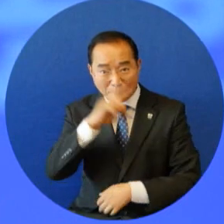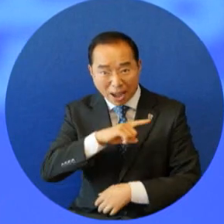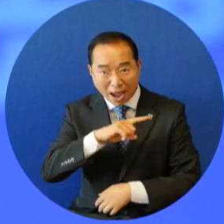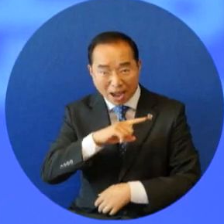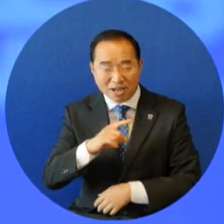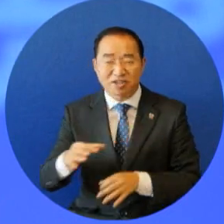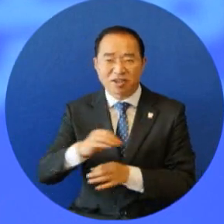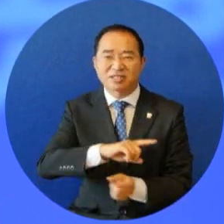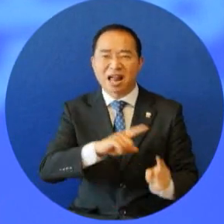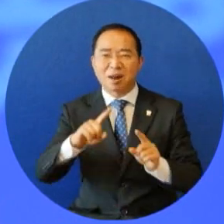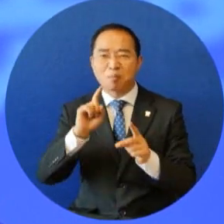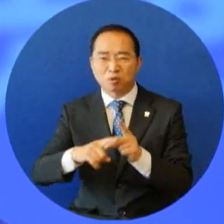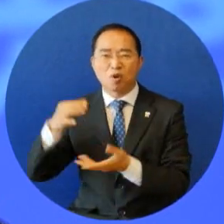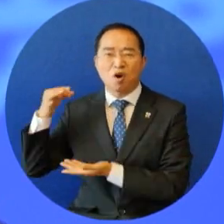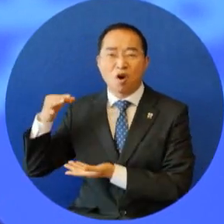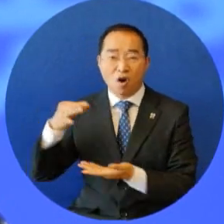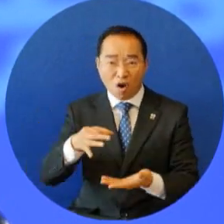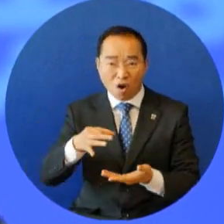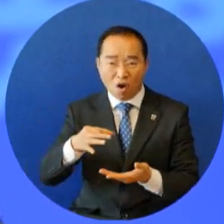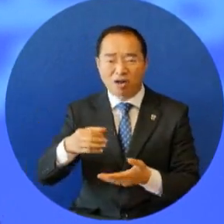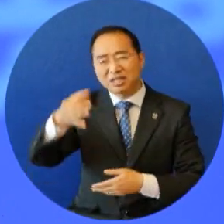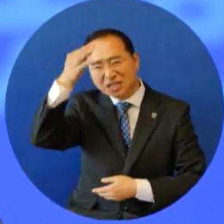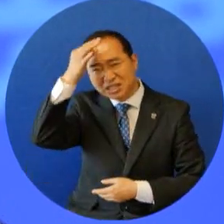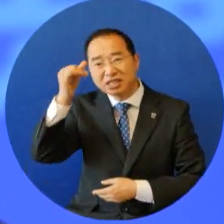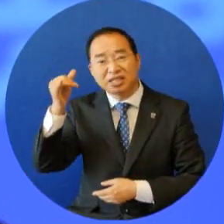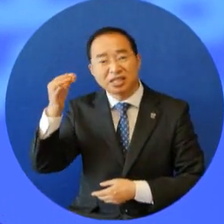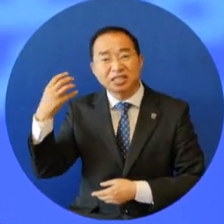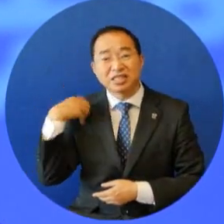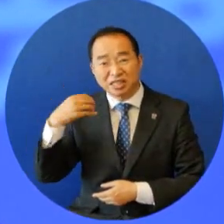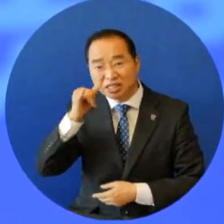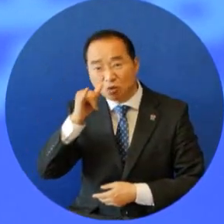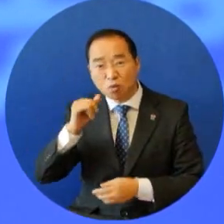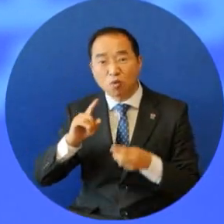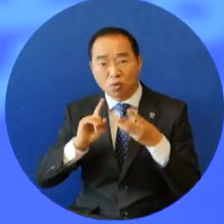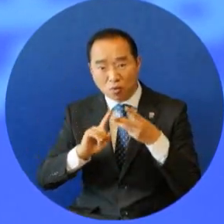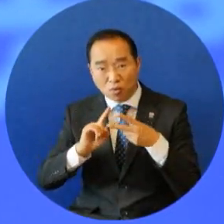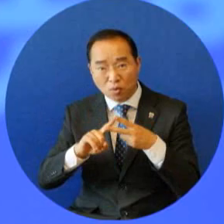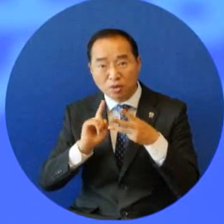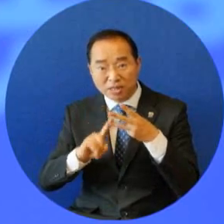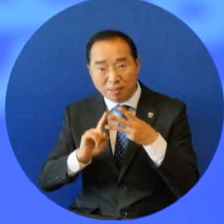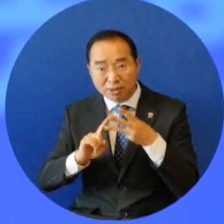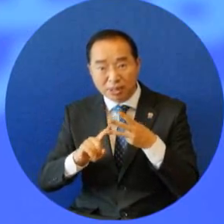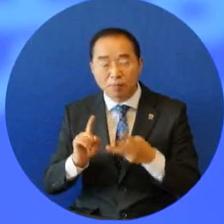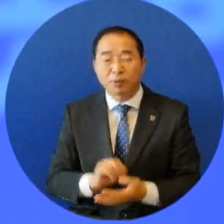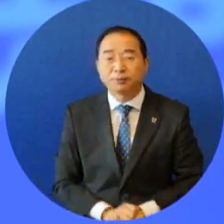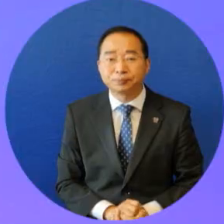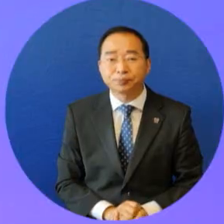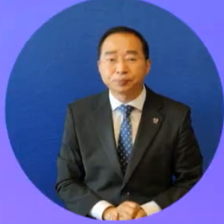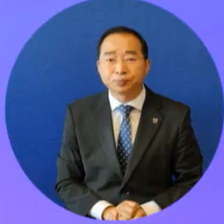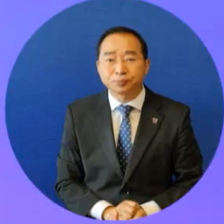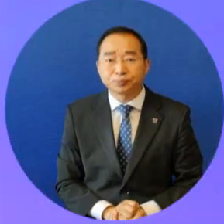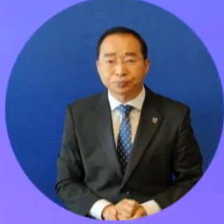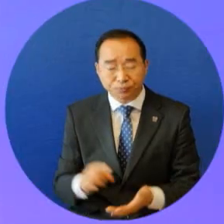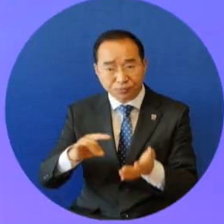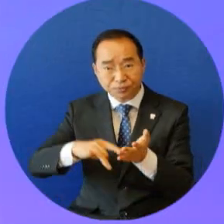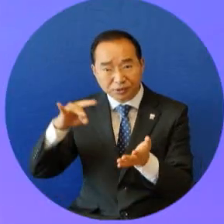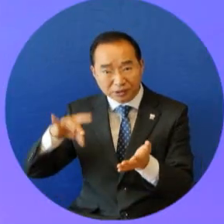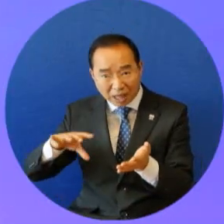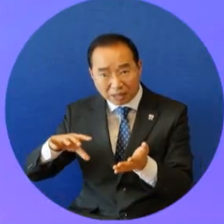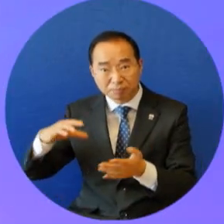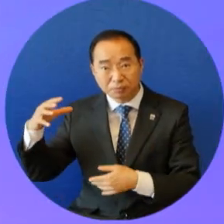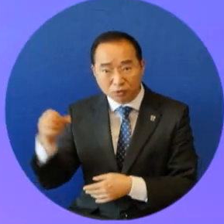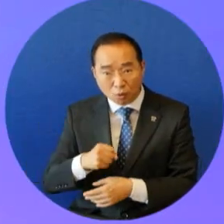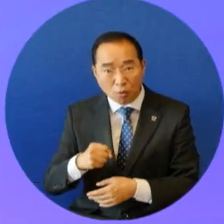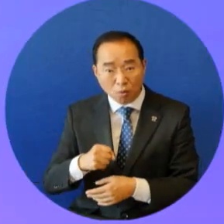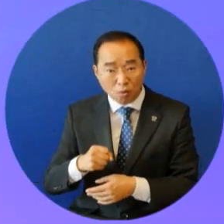살려내는 그러한 경기 안정화 대책이 하나 있고 그다음에 세 번째는 조세나 이런